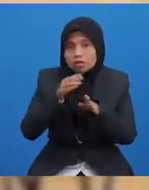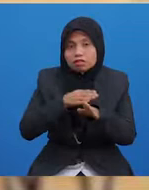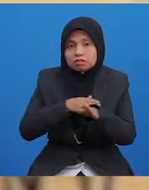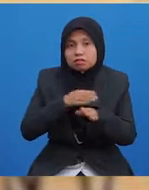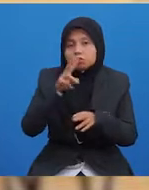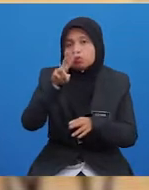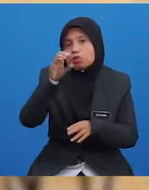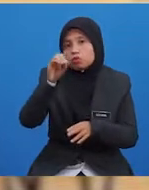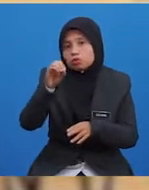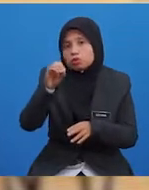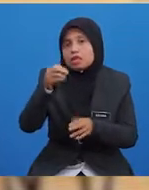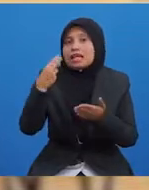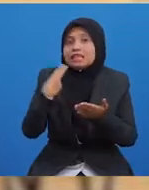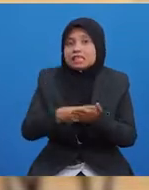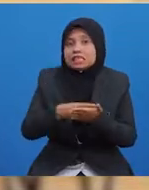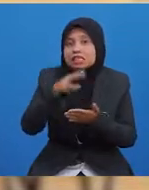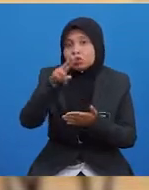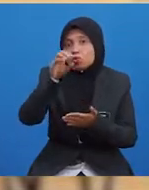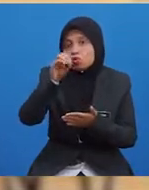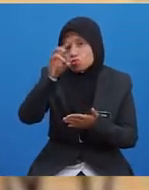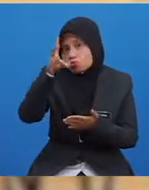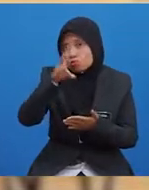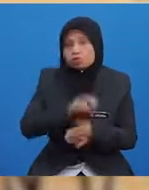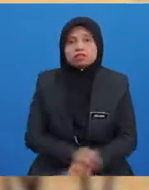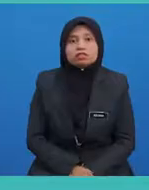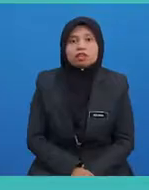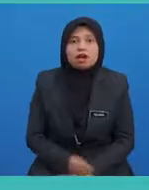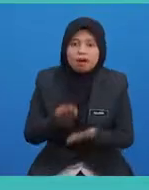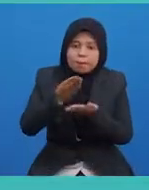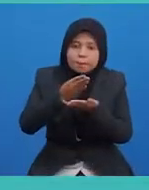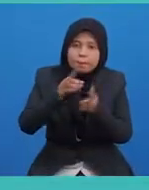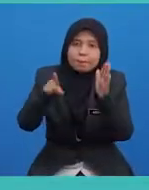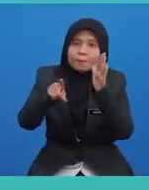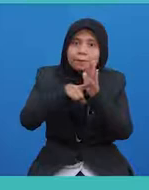tahun 2000 hingga 2017. Bahagikan